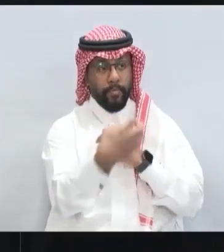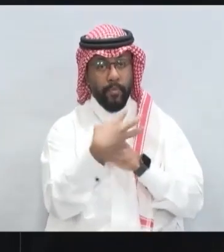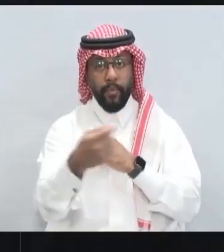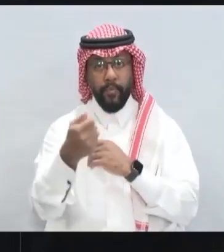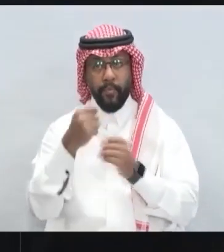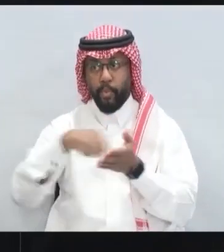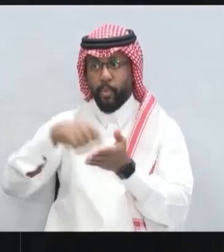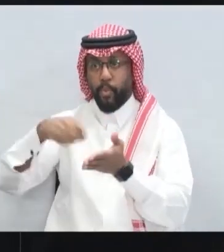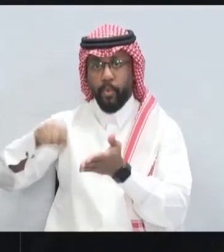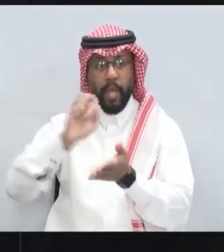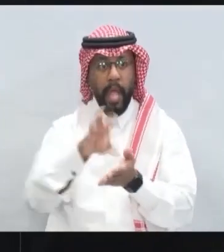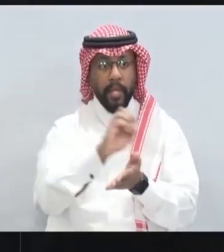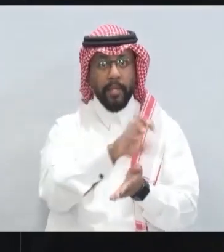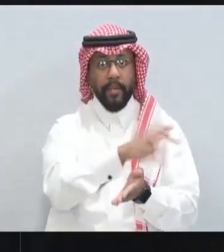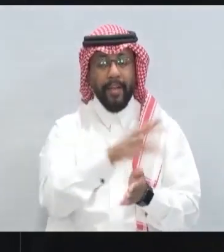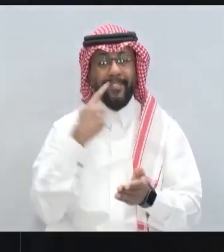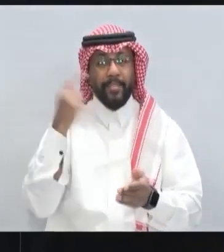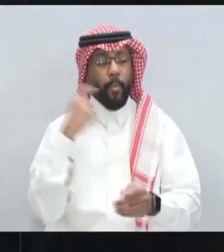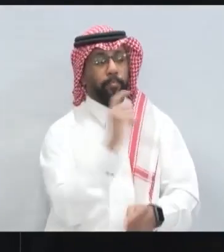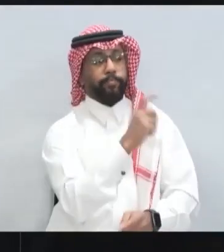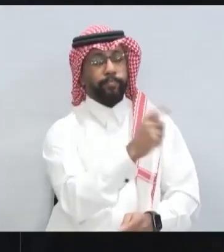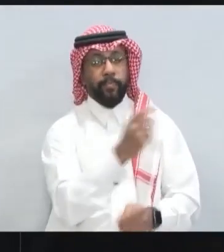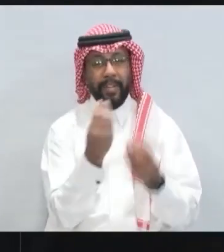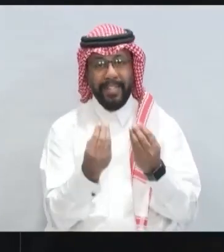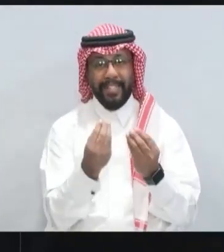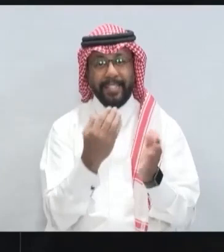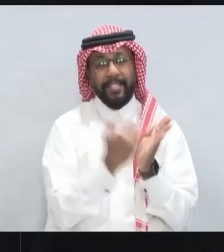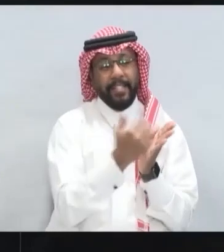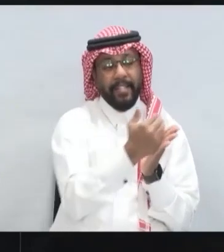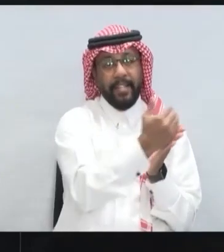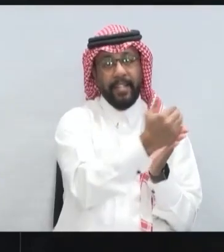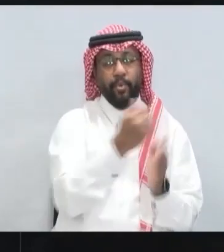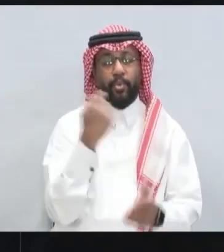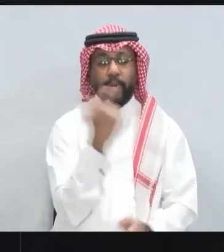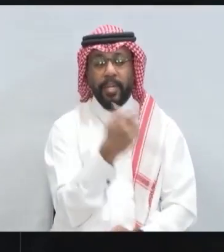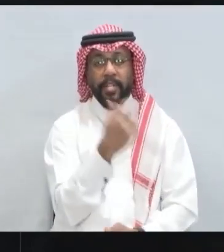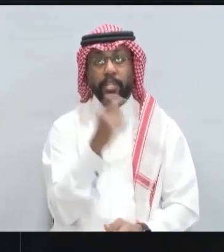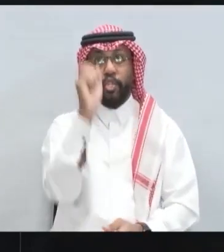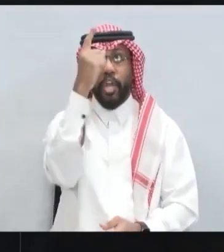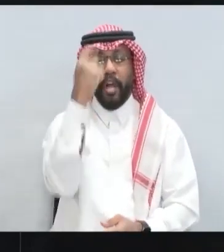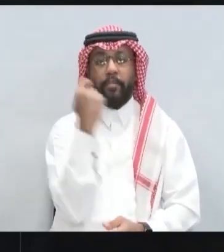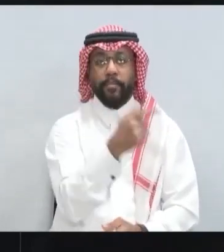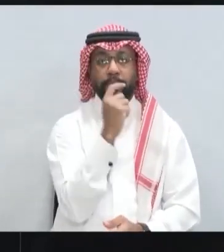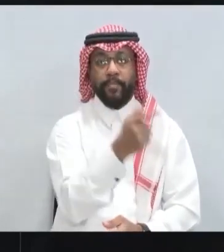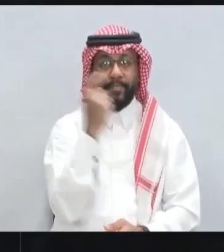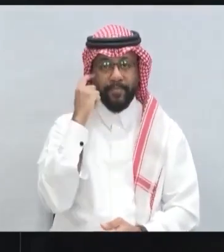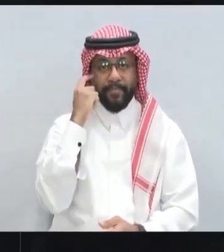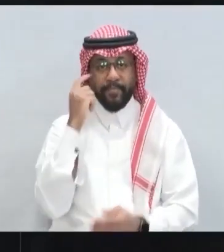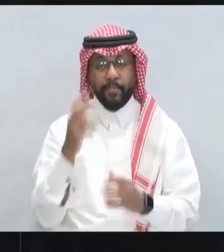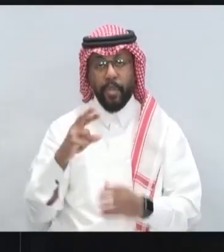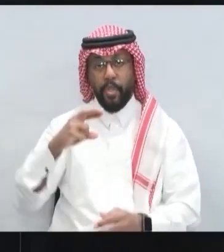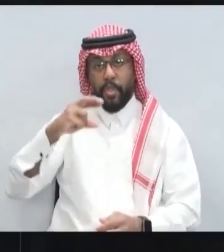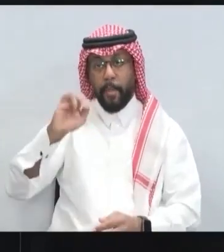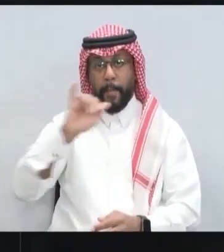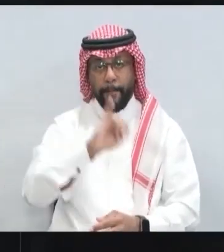بالذمم المدينه وسياتي تفصيل ايضا ماذا نقصد بالذمم المدينه هنالك ذمم مدينه مشكوك في تحصيلها وهي